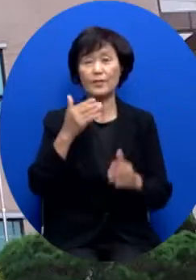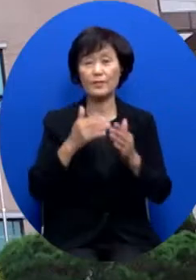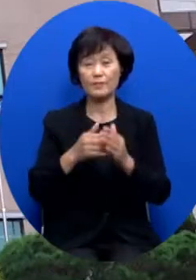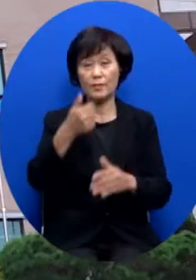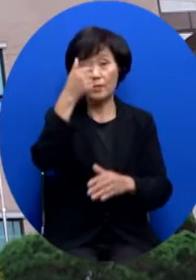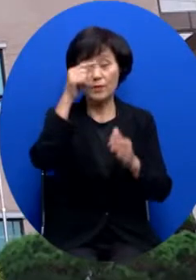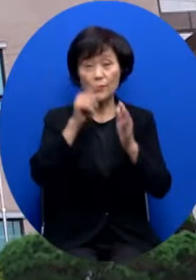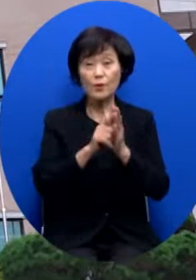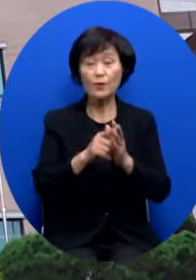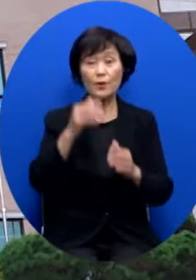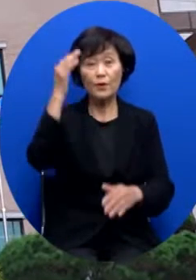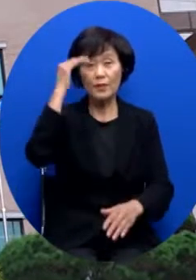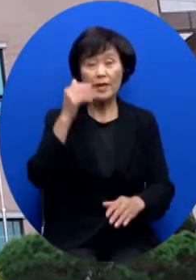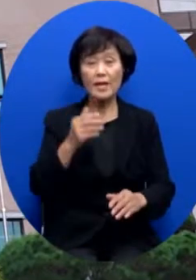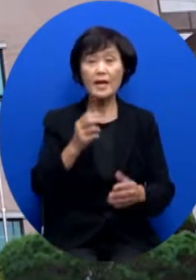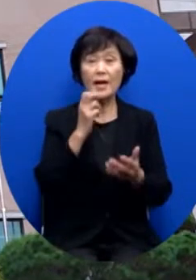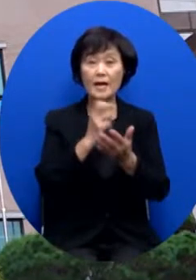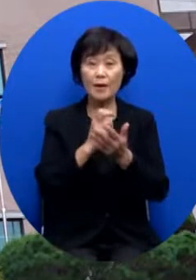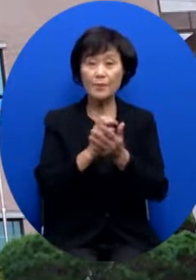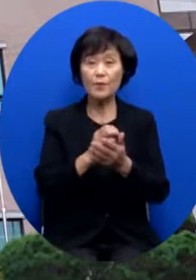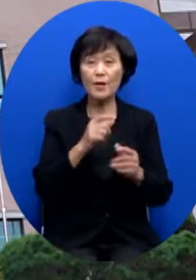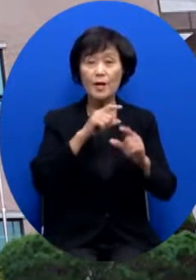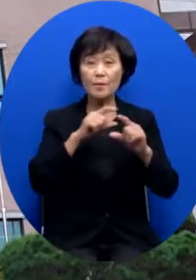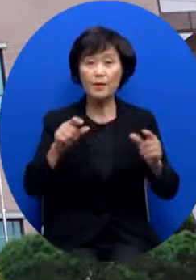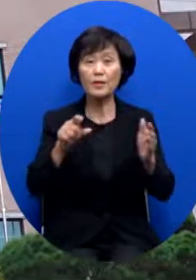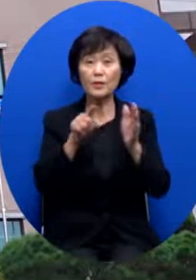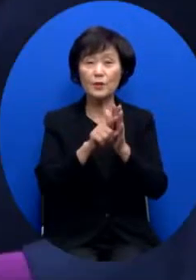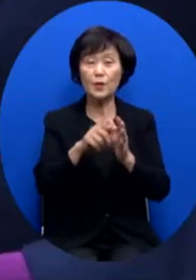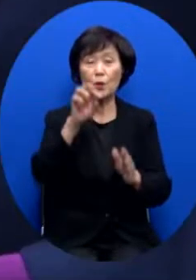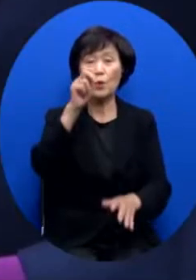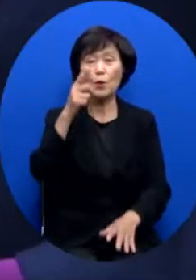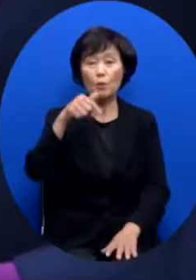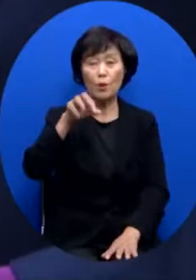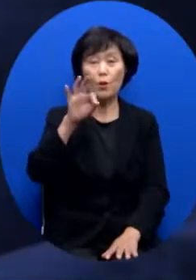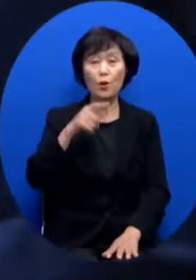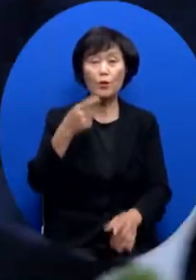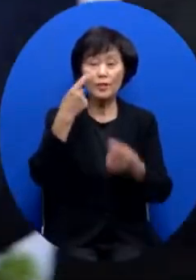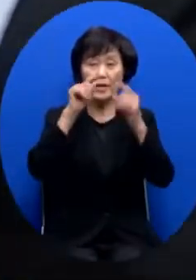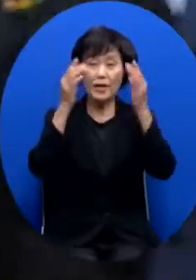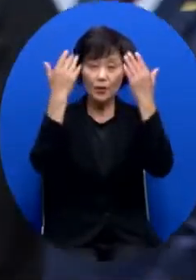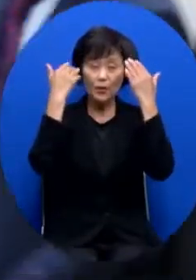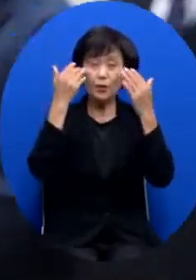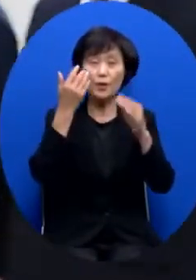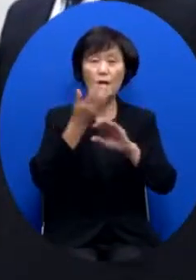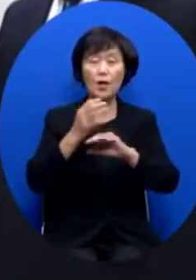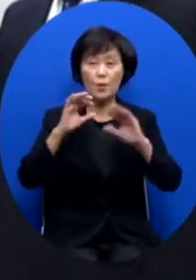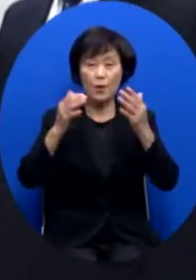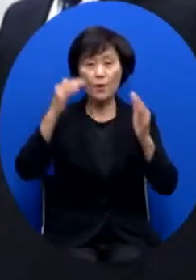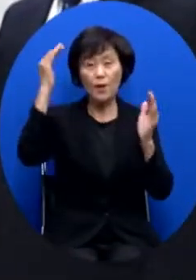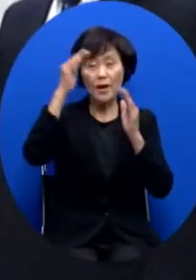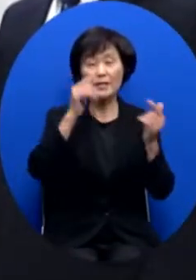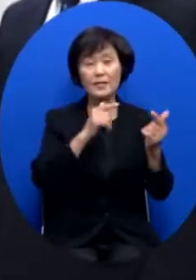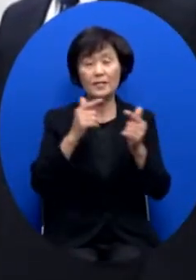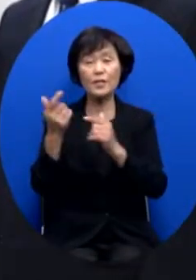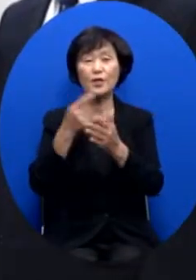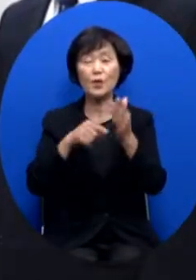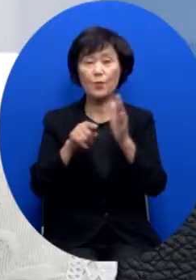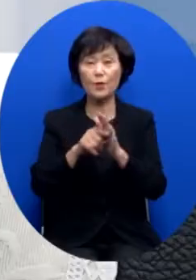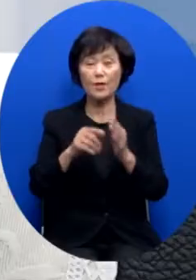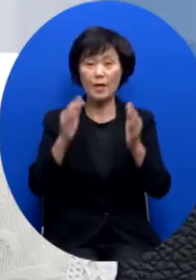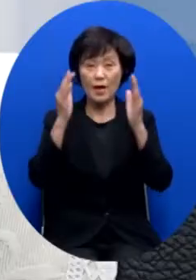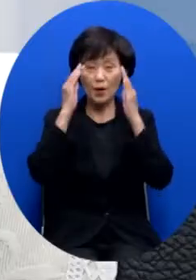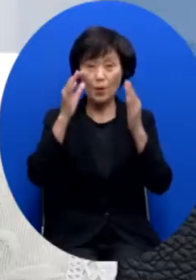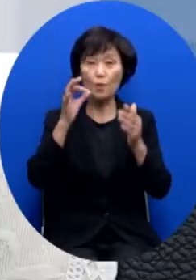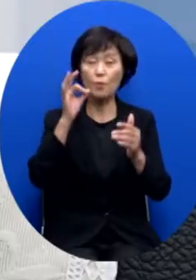기독교 대한감리회 남부연회 평신도연합회가 모건대학교의 외국인 유학생을 위한 장학금을 전달했습니다.